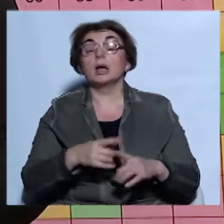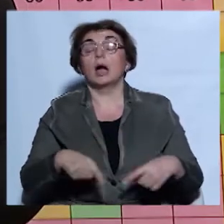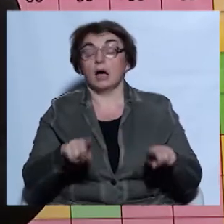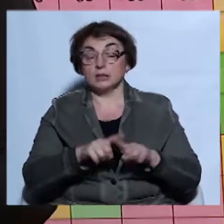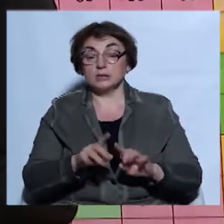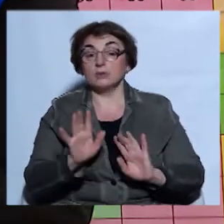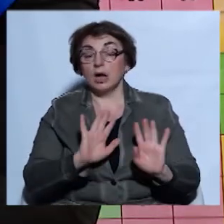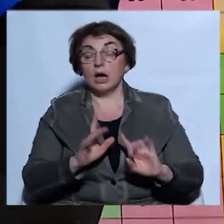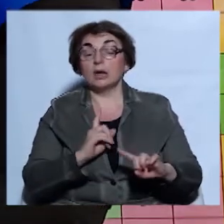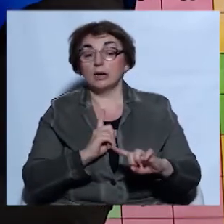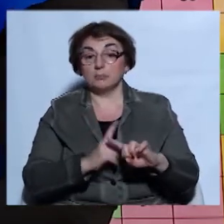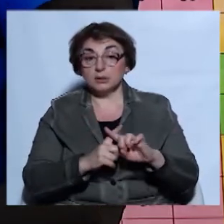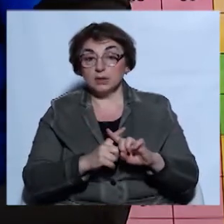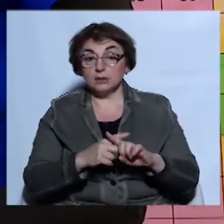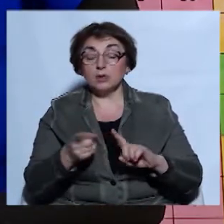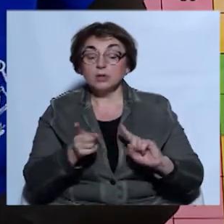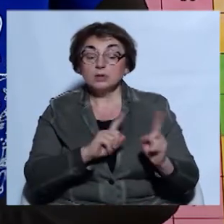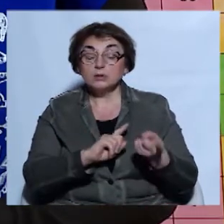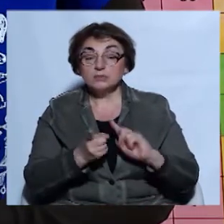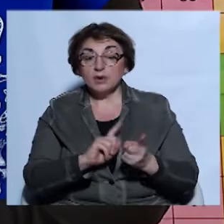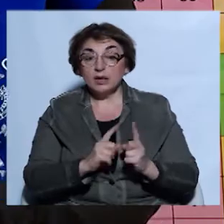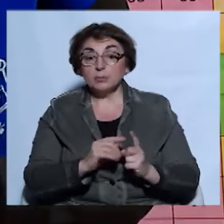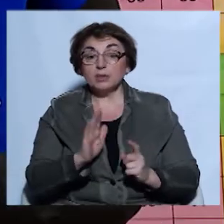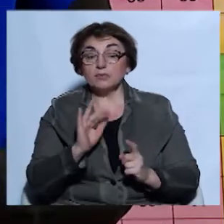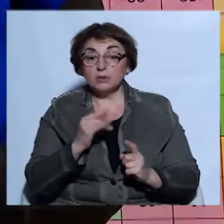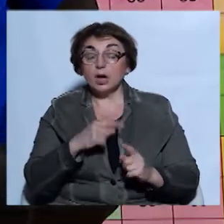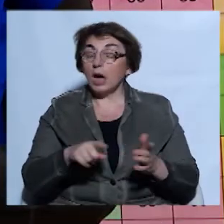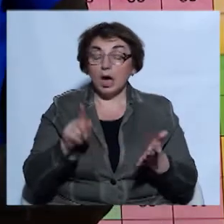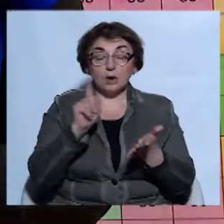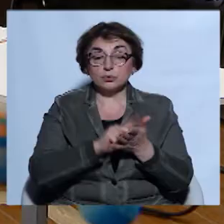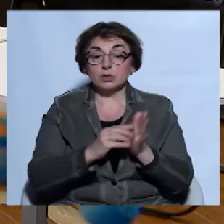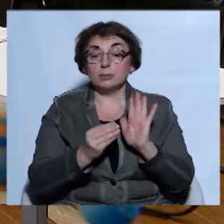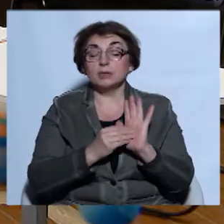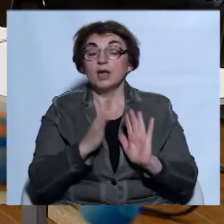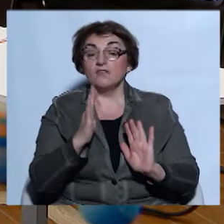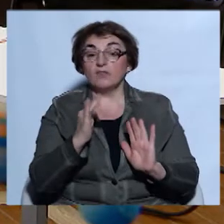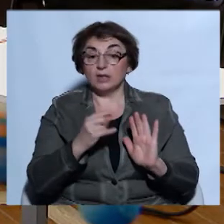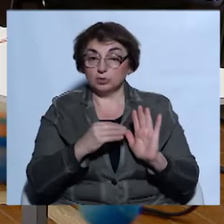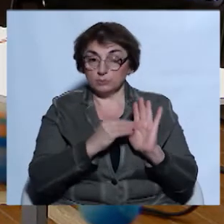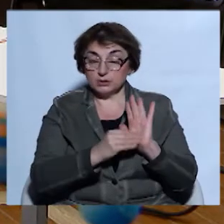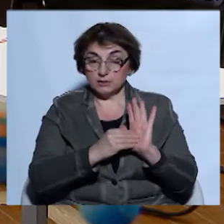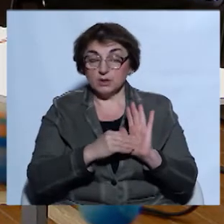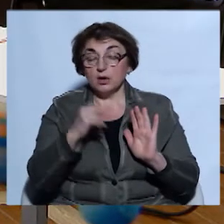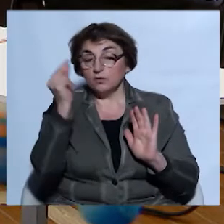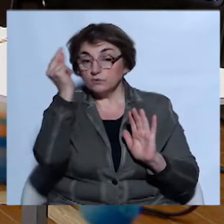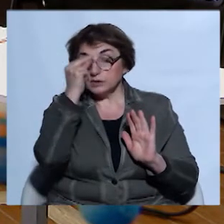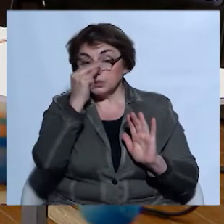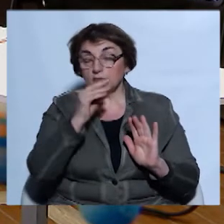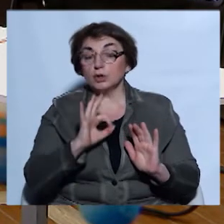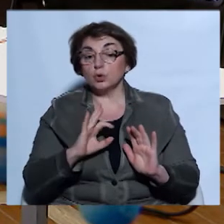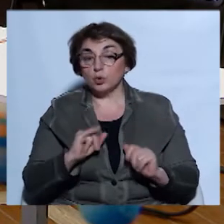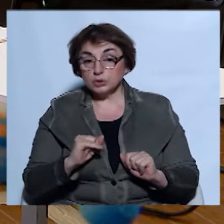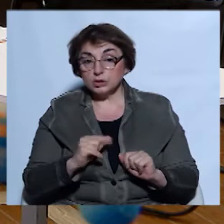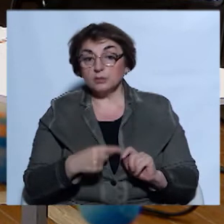არამეტალი ცვალებად ვალენტიანი, მაშინ მის ვალენტობასაც მიუთითებთ ხოლმე. ესე იგი, ოქსიდები შევისწავლეთ და